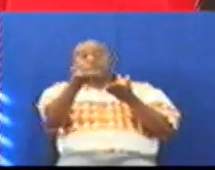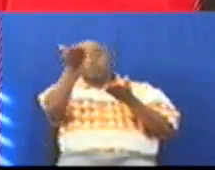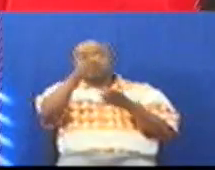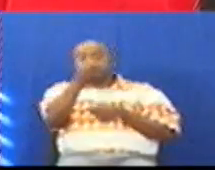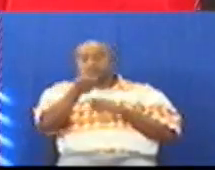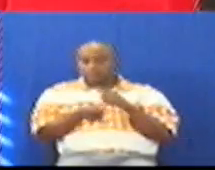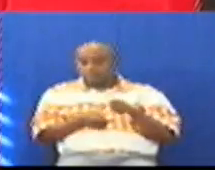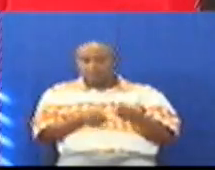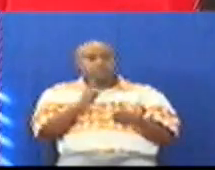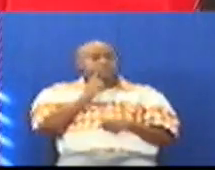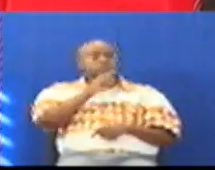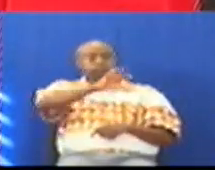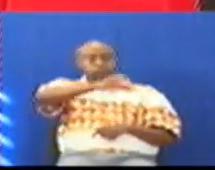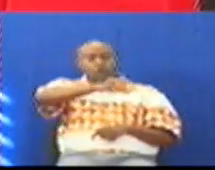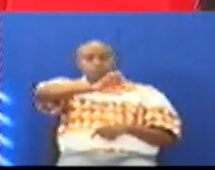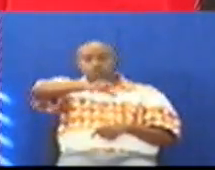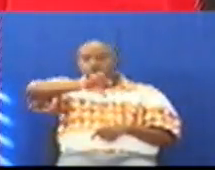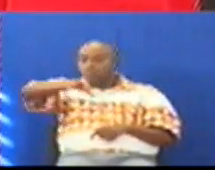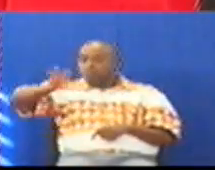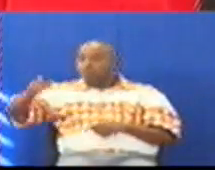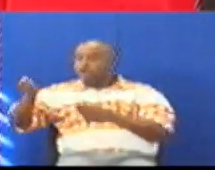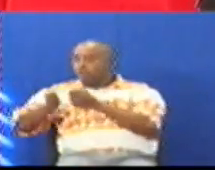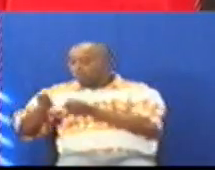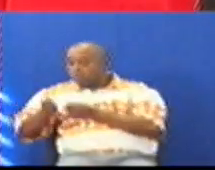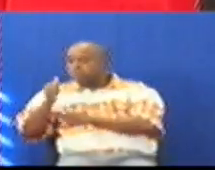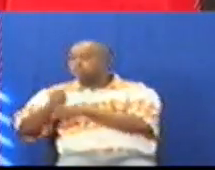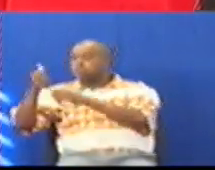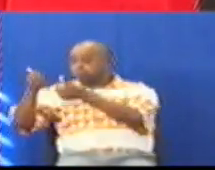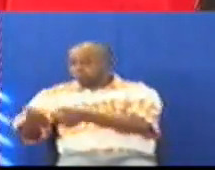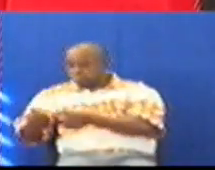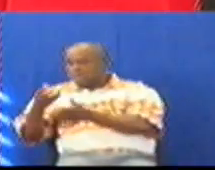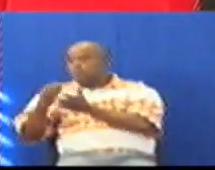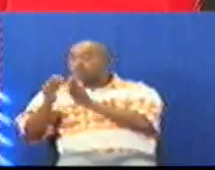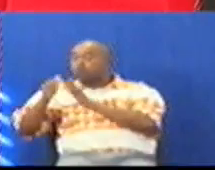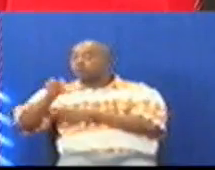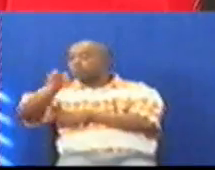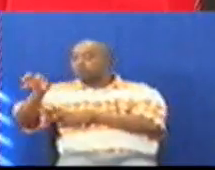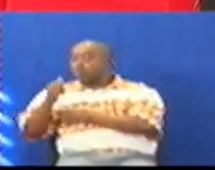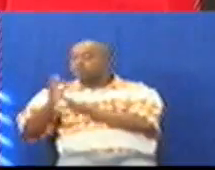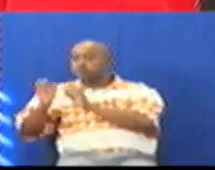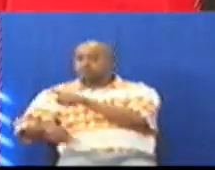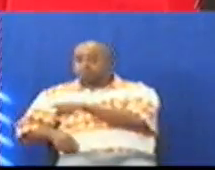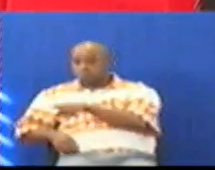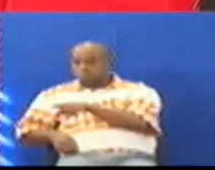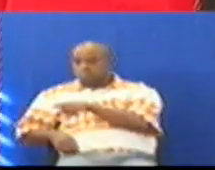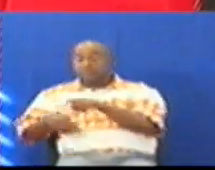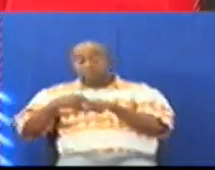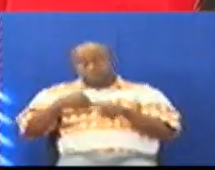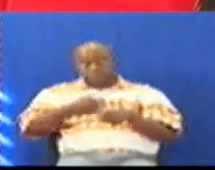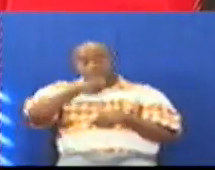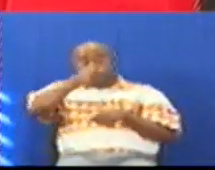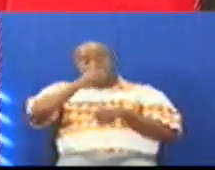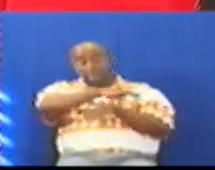Kwenye kila mkoa wakurugenzi wamefanya kazi nzuri pamoja na wakuu wa mikoa. Nimpongeze waziri, naibu waziri wa